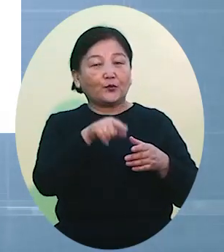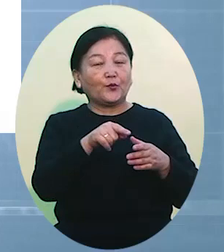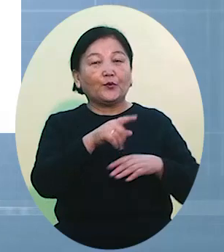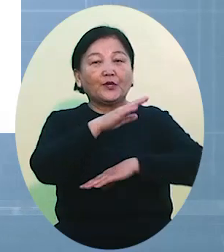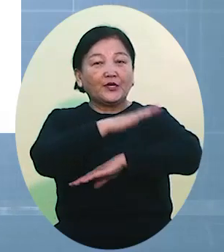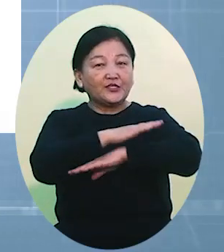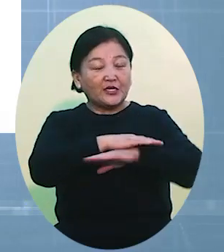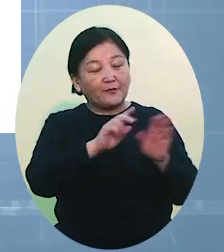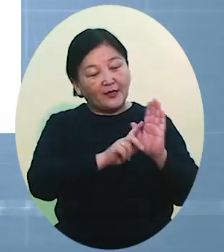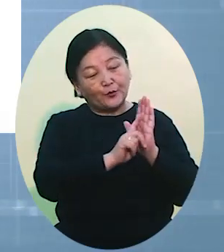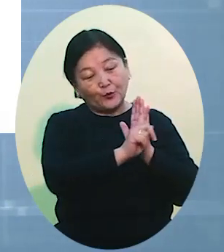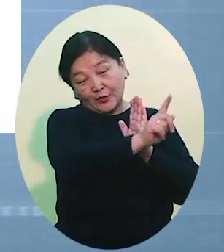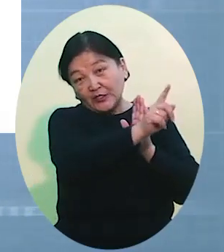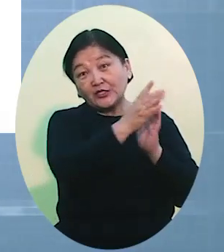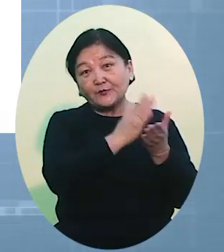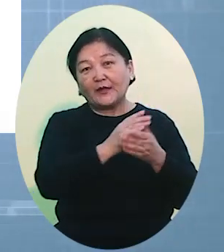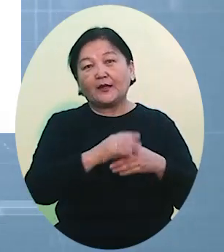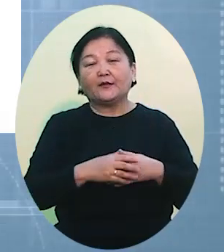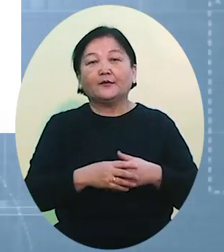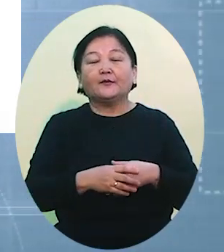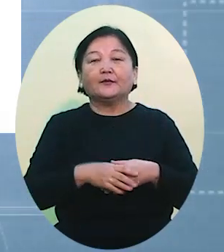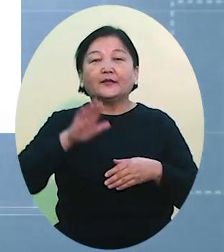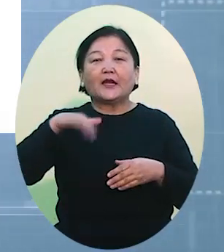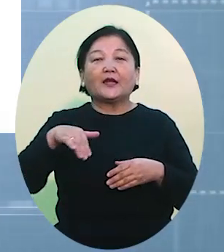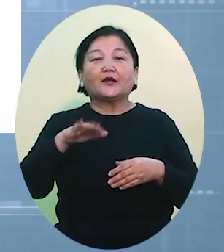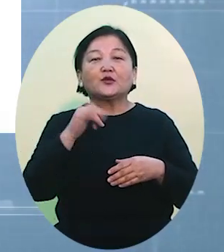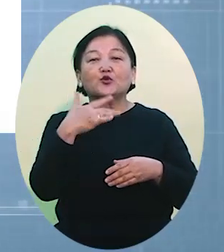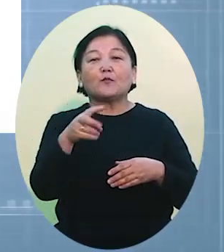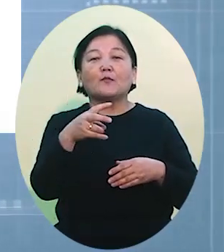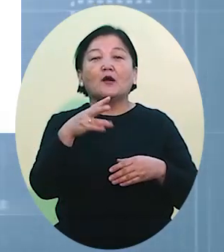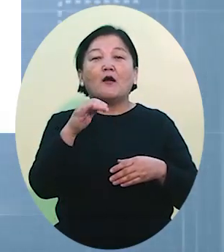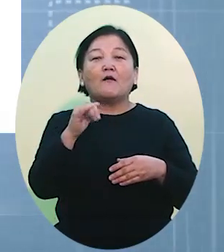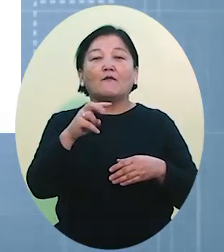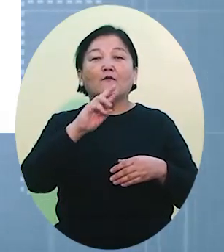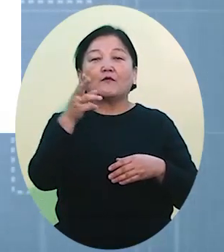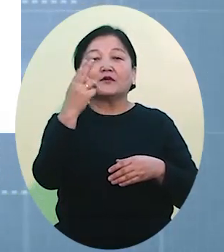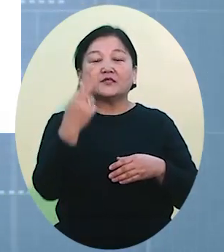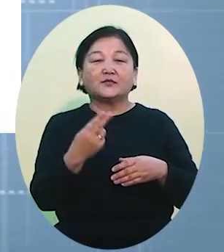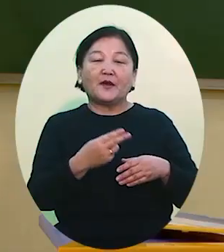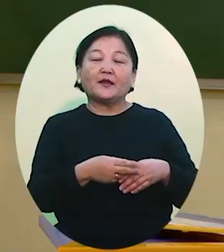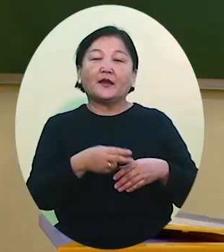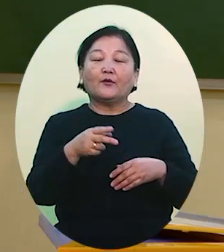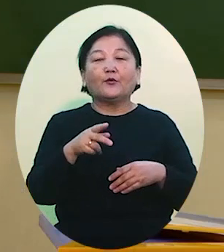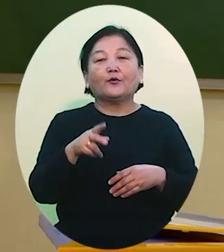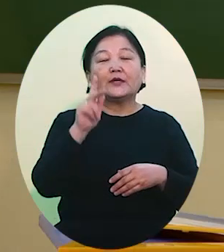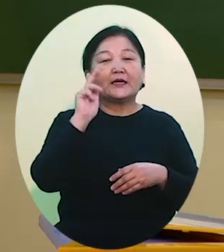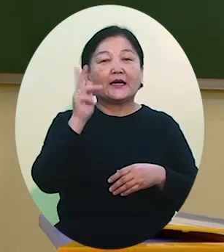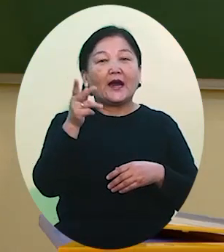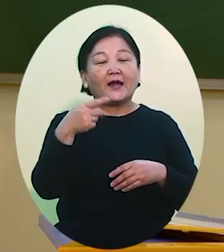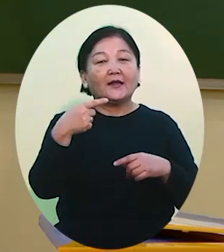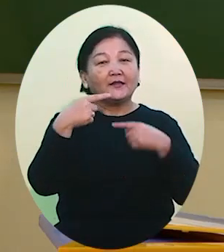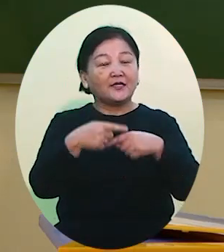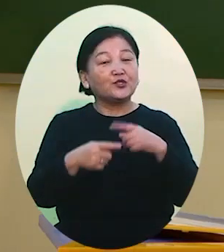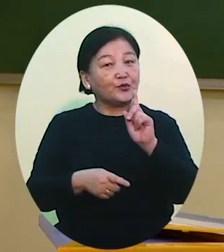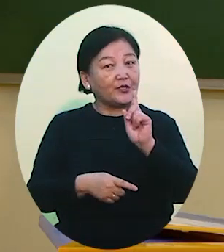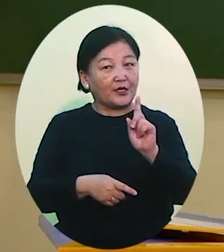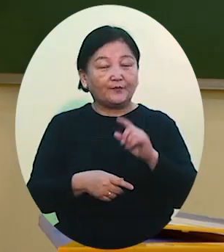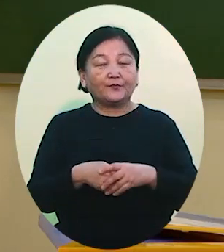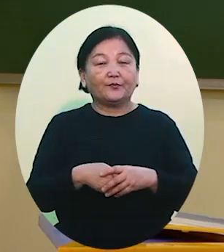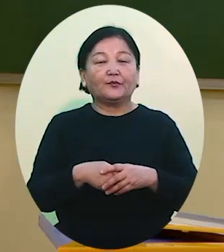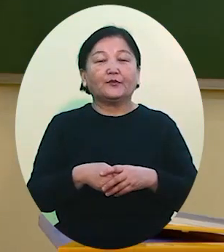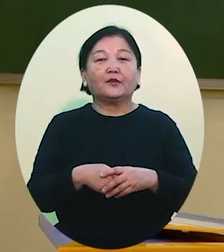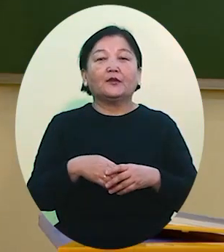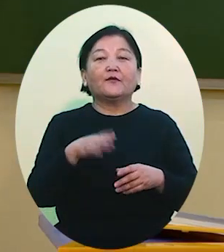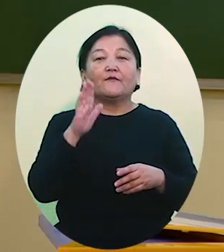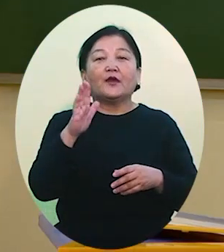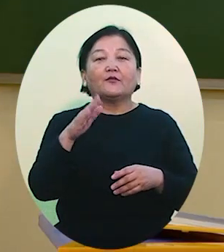нэгтэй тэнцүү. За b сул гишүүн нь хас 2-тэй тэнцүү юм байна. За энэ шугам функцыг ажиглая. Коэффициент нь 3-тэй тэнцүү,